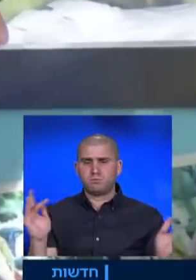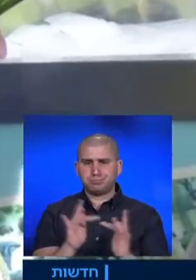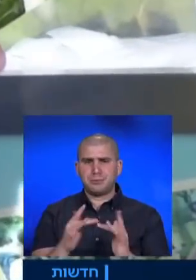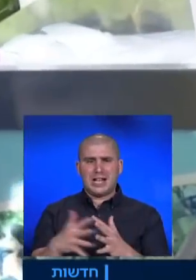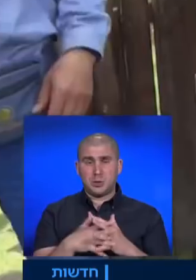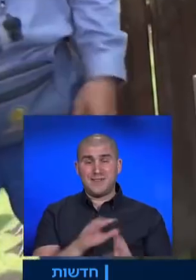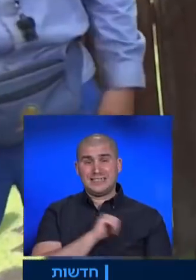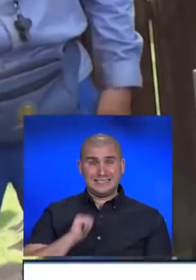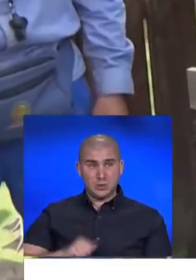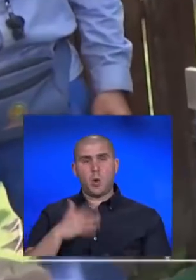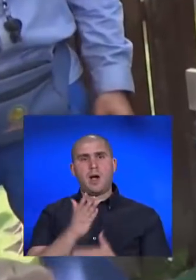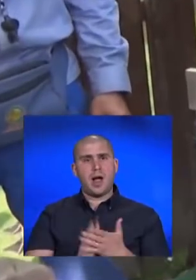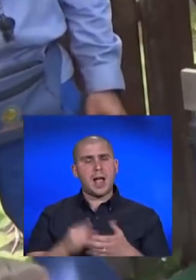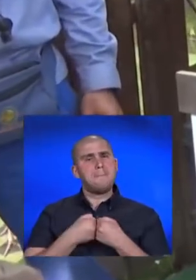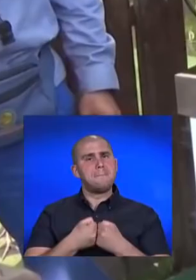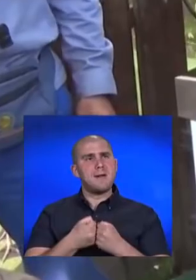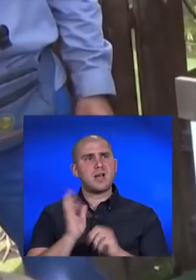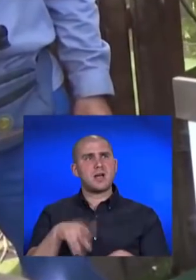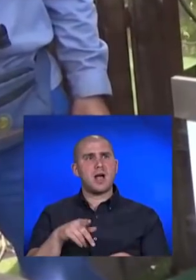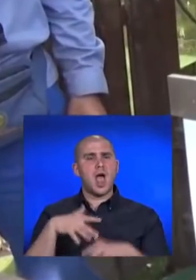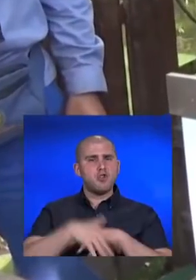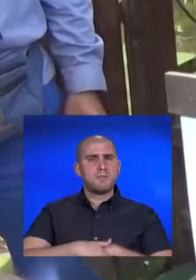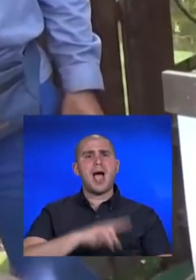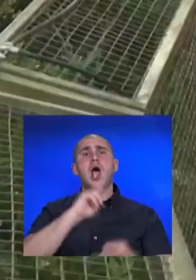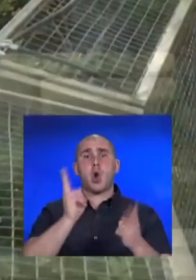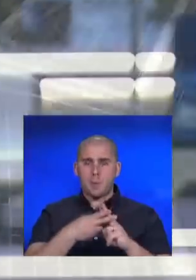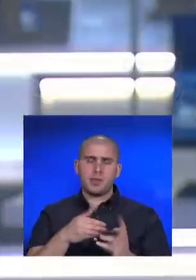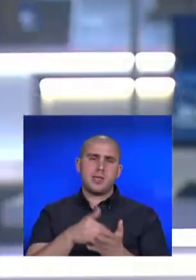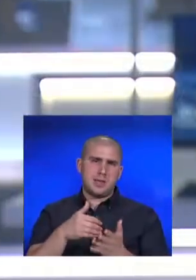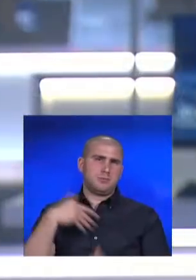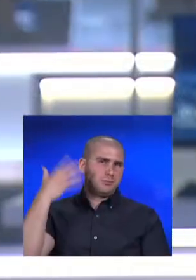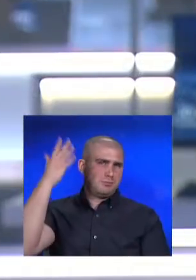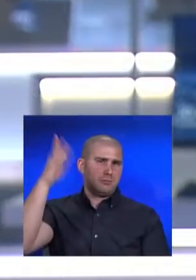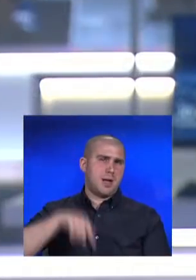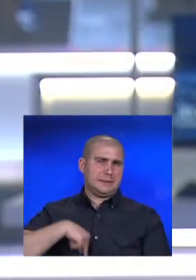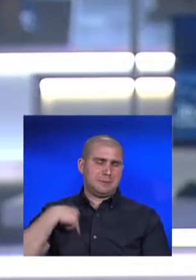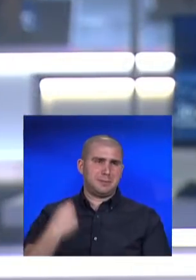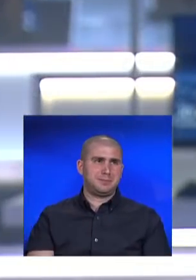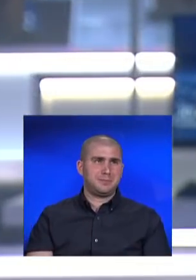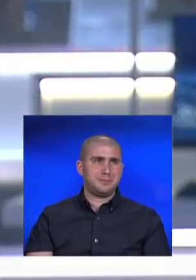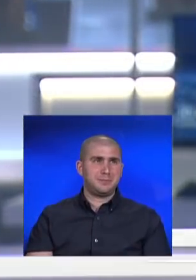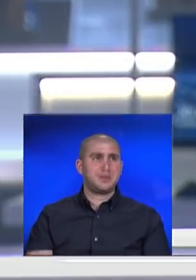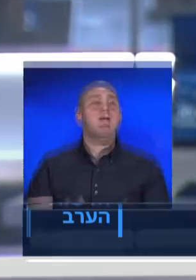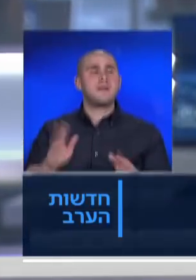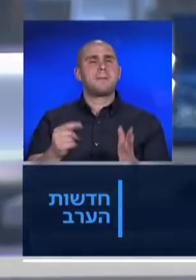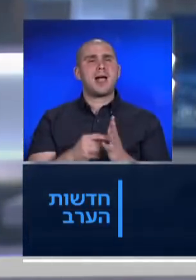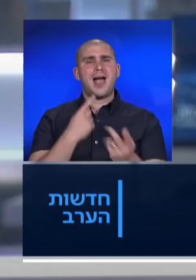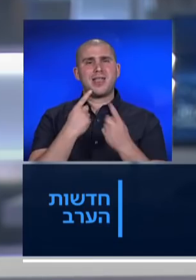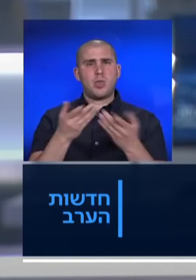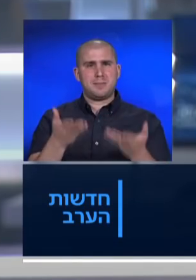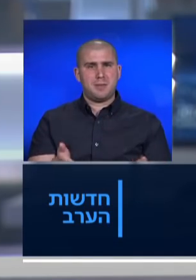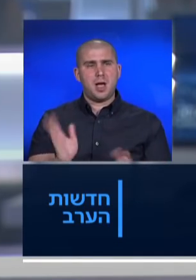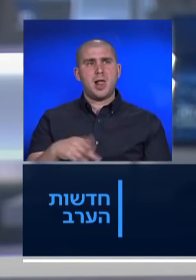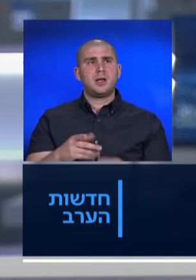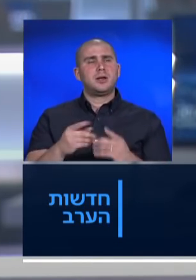חלק ממאבק על השפעה גלובלית, ילווה אותנו עוד זמן רב. ועל רקע הדיונים כאן אצלנו על שחרור